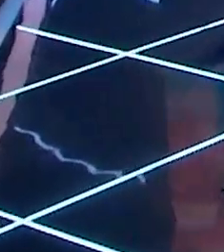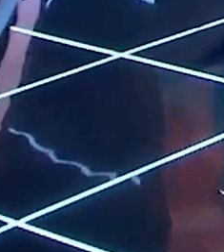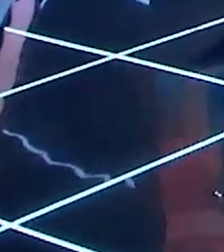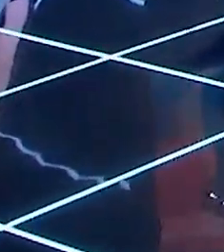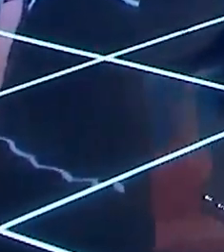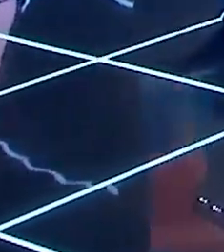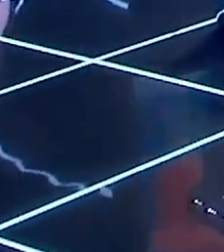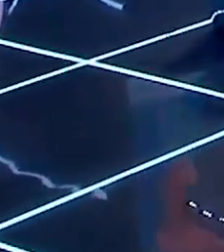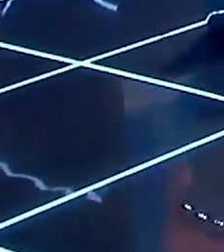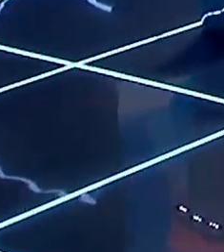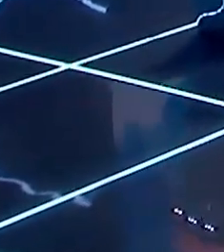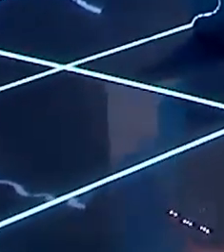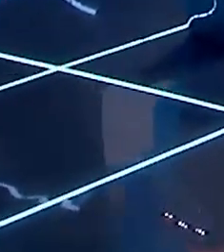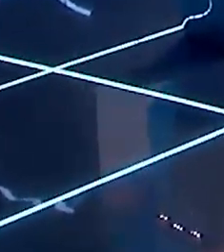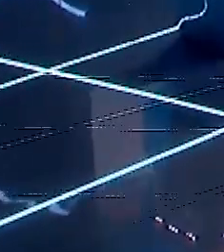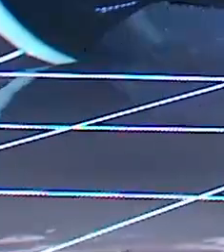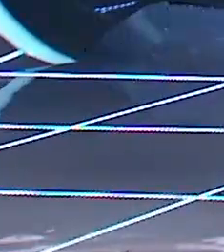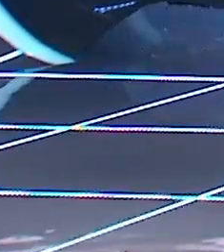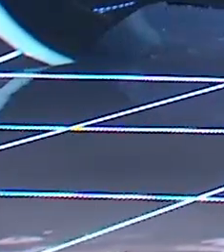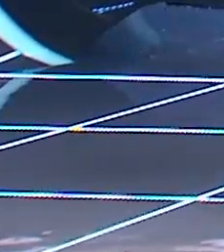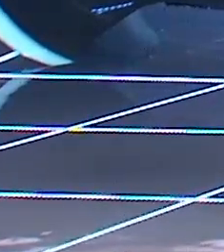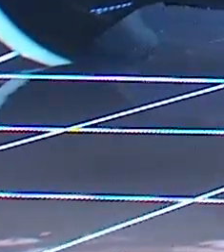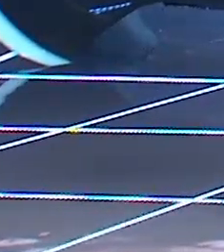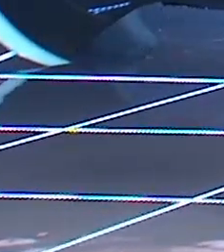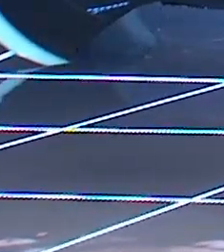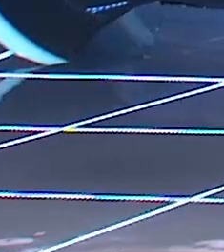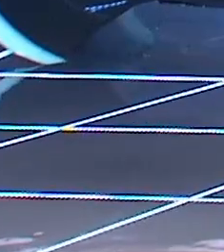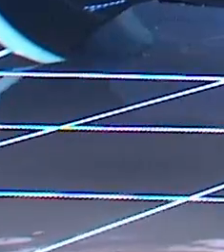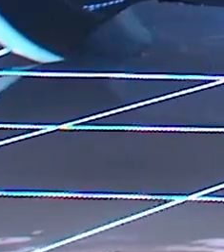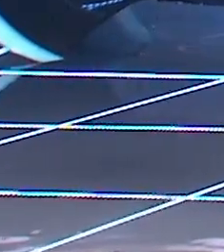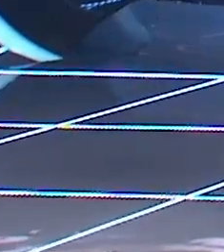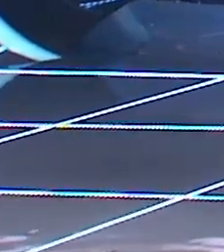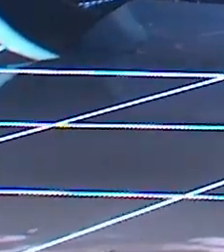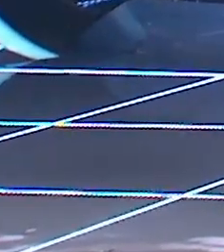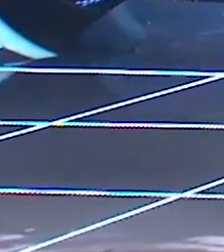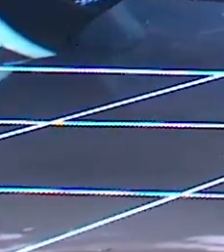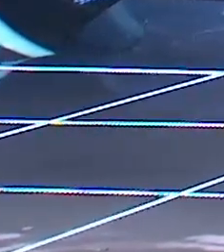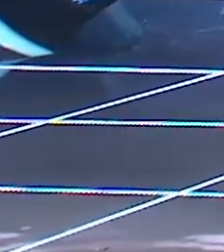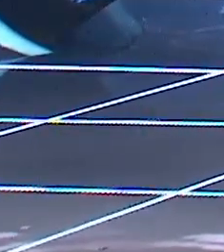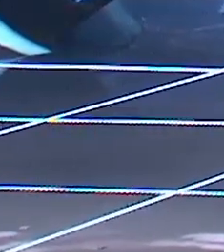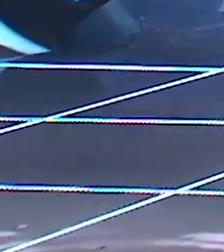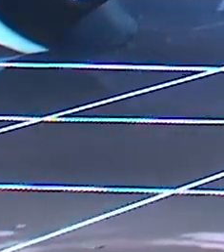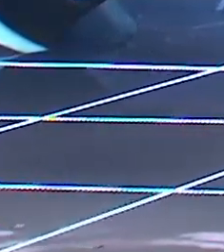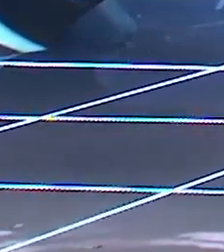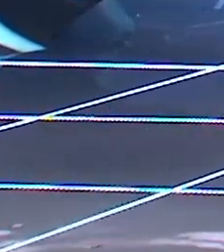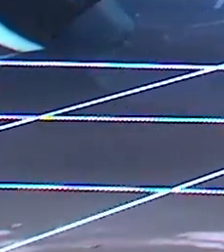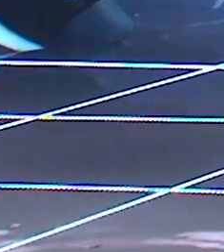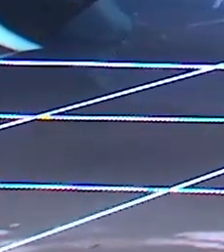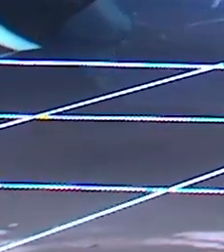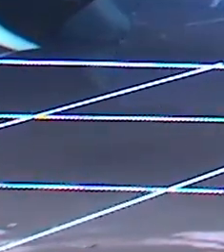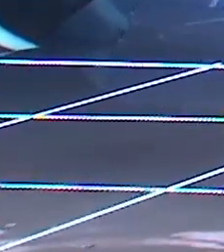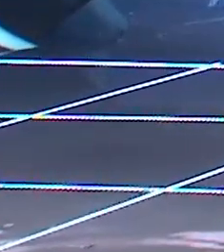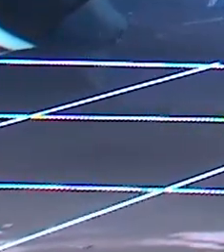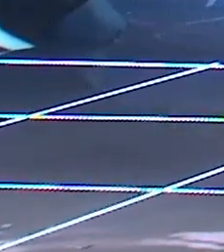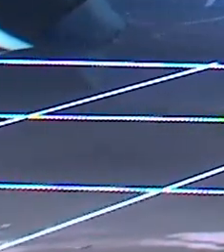Добрый вечер. Халык оказывает поддержку и бизнес-структурам страны в рамках акции «100 добрых дел», проводимой в честь своего юбилея. Так, банк